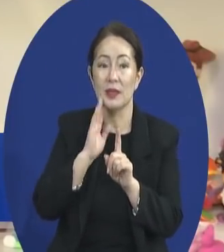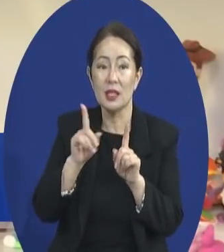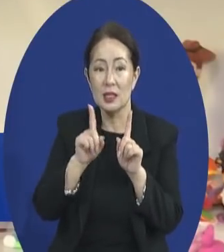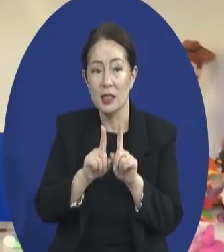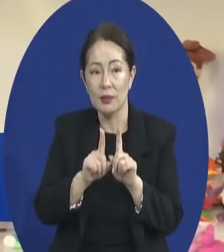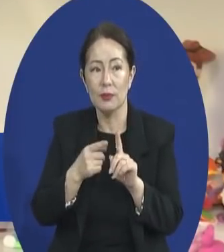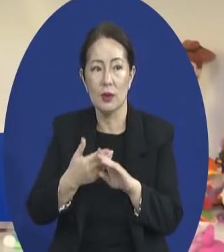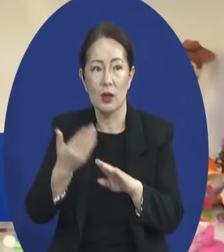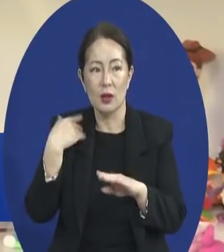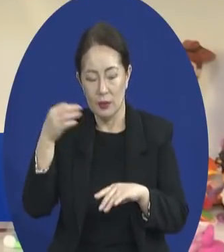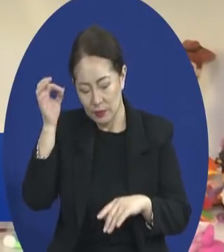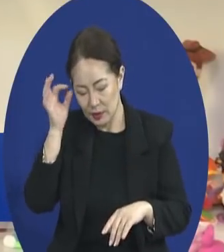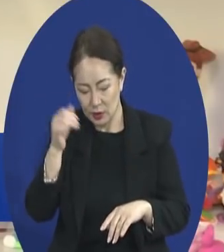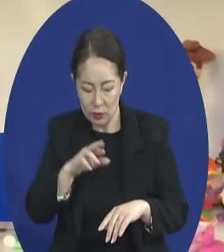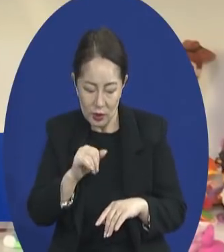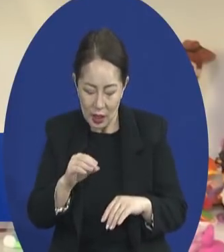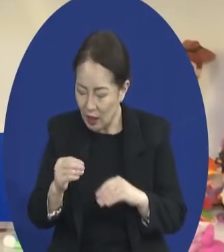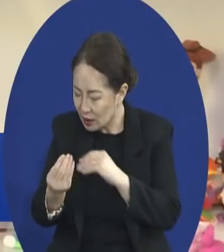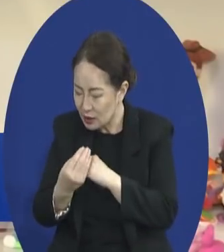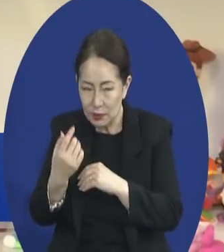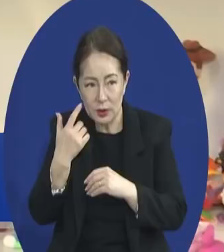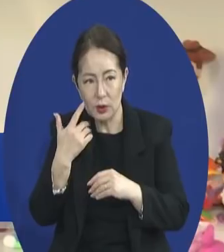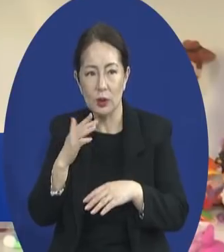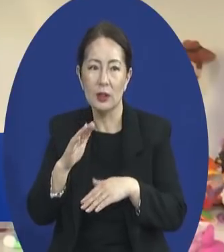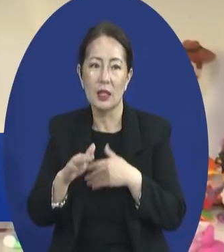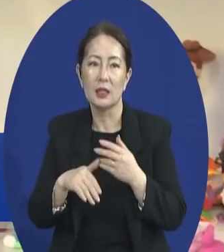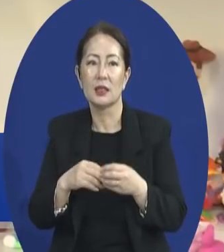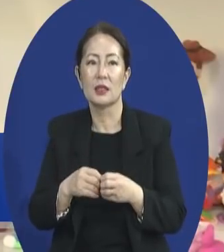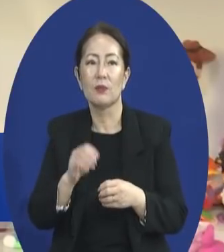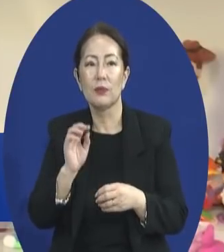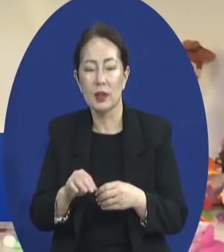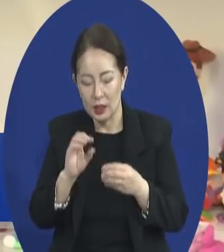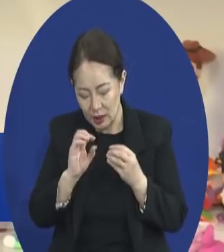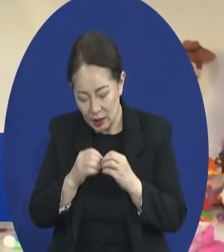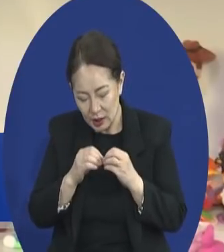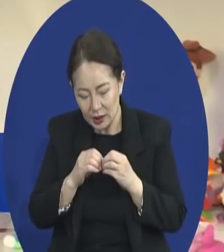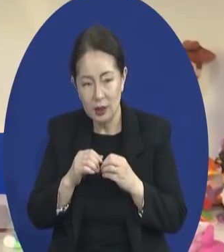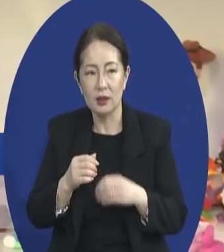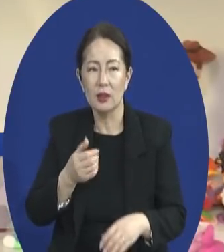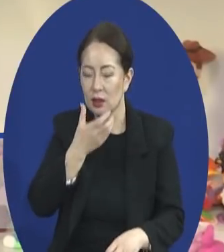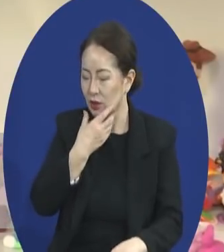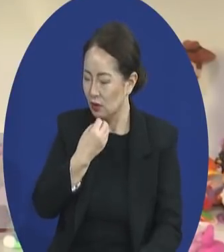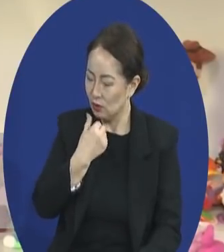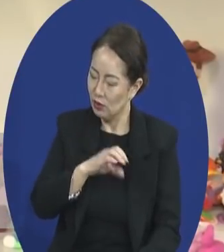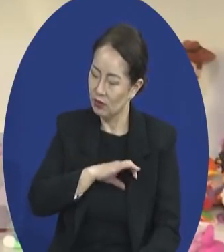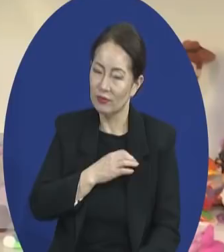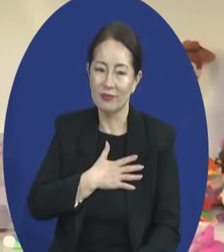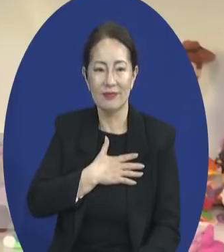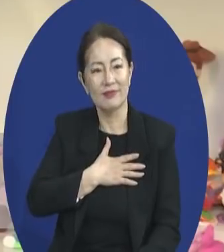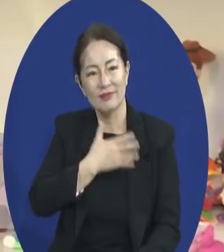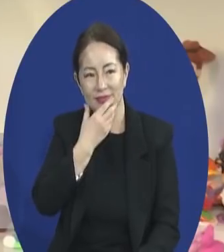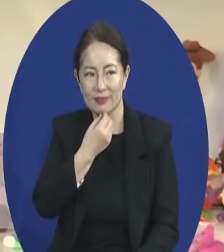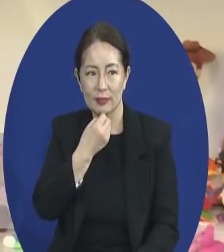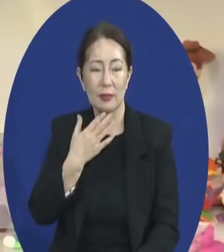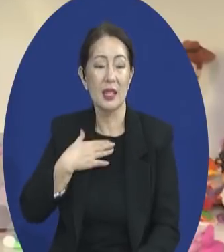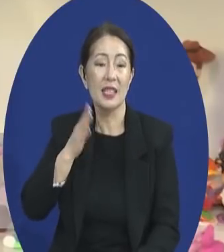тэр үед сайн мэдэхгүй байсан яаж хийхээ. Тэгээд хийхдээ амар гоё байсан.